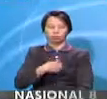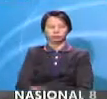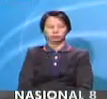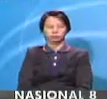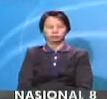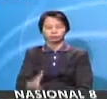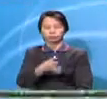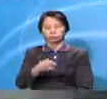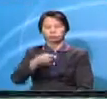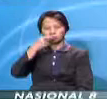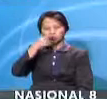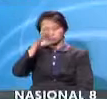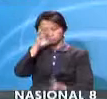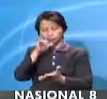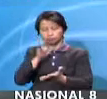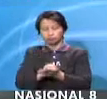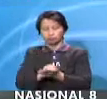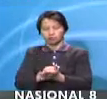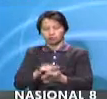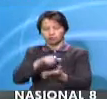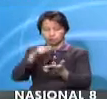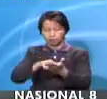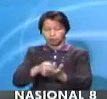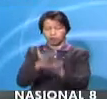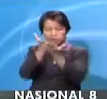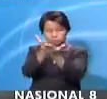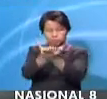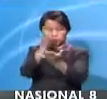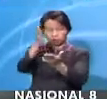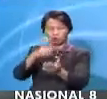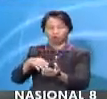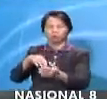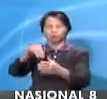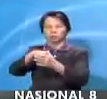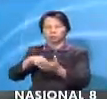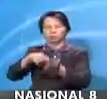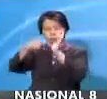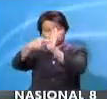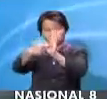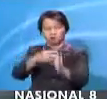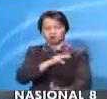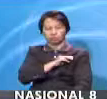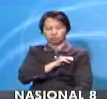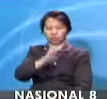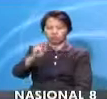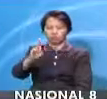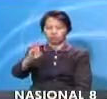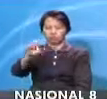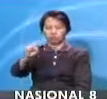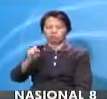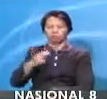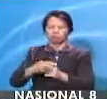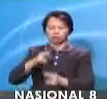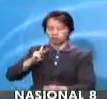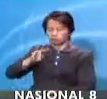sambil melahirkan keyakinan terhadap kali ini cadangan tersebut akan dibentangkan kepada Menteri beli dan sukan chairi